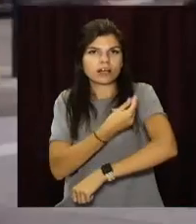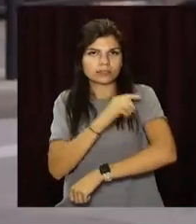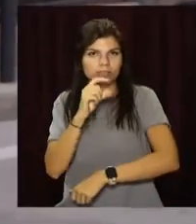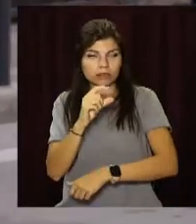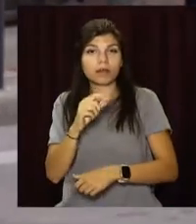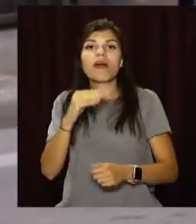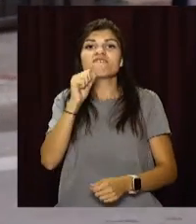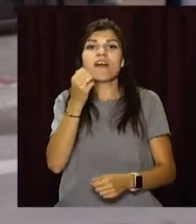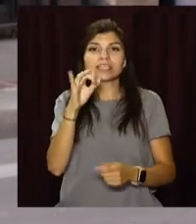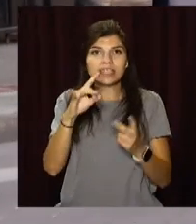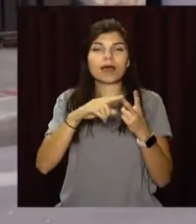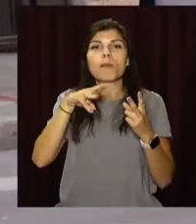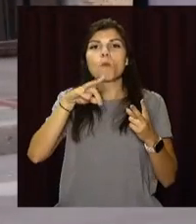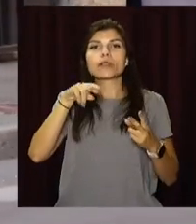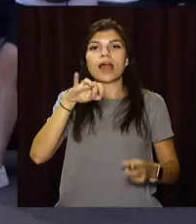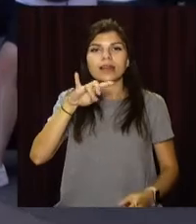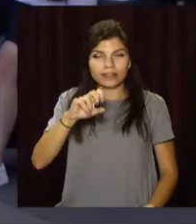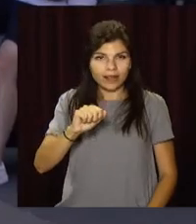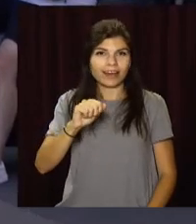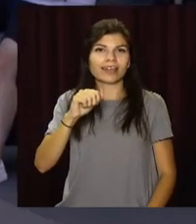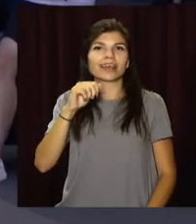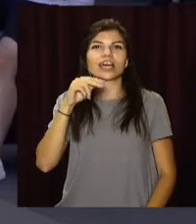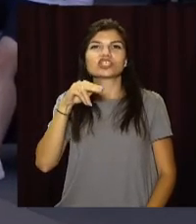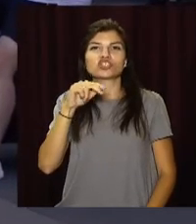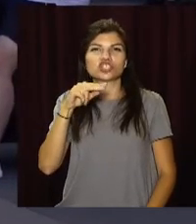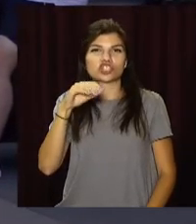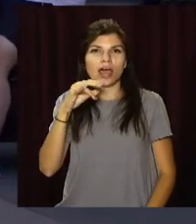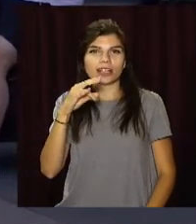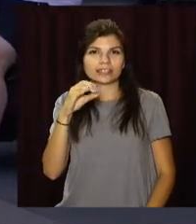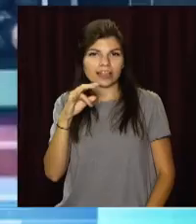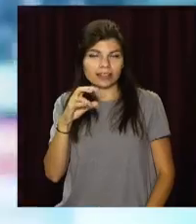переліку Pfizer, Moderna, AstraZeneca, Covishield і Janssen.